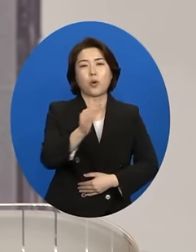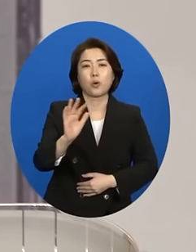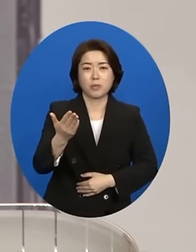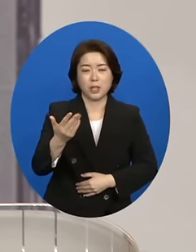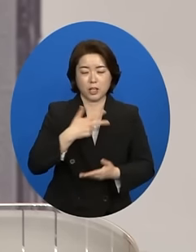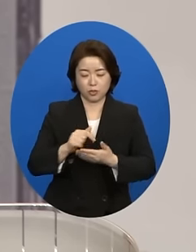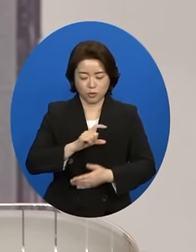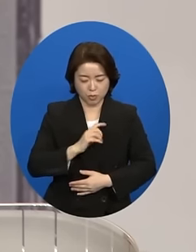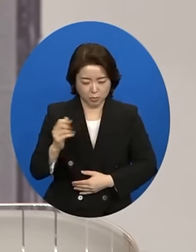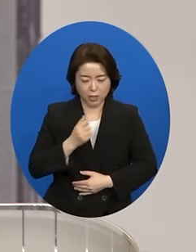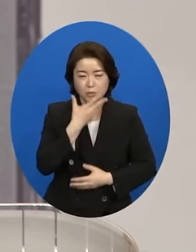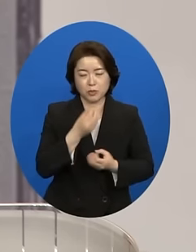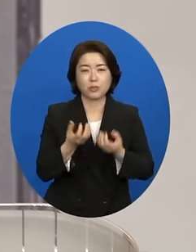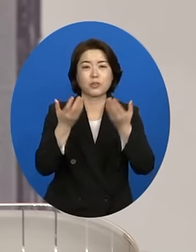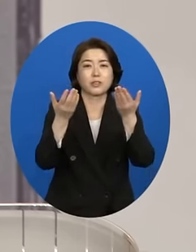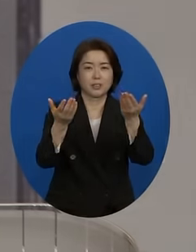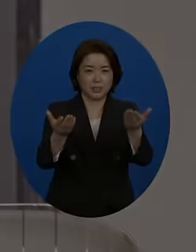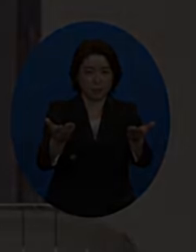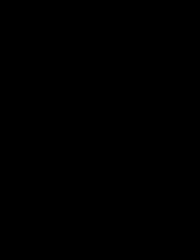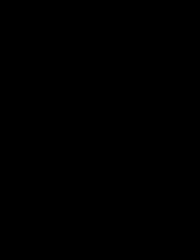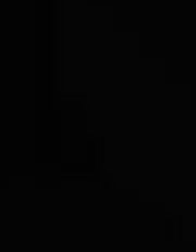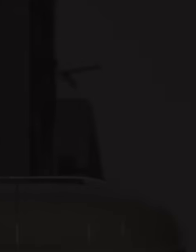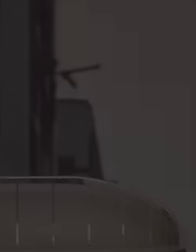주님의 이름으로 축원드립니다.